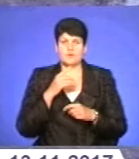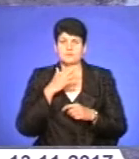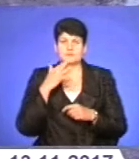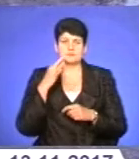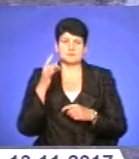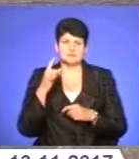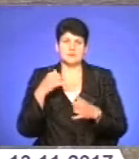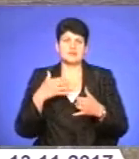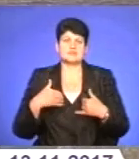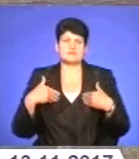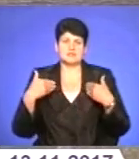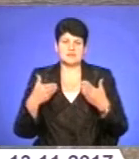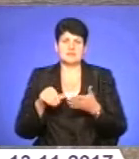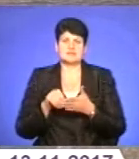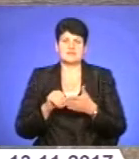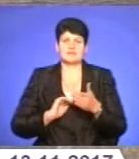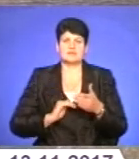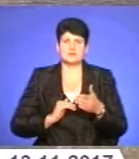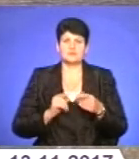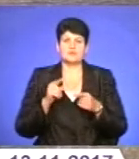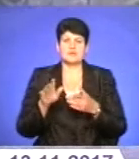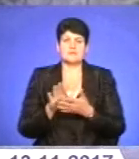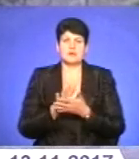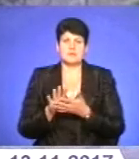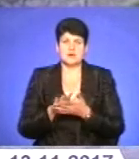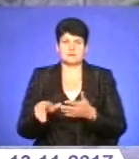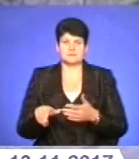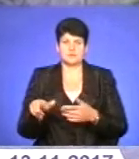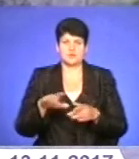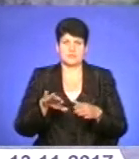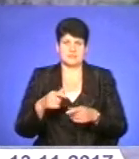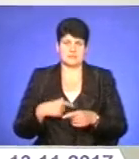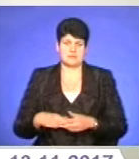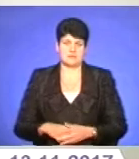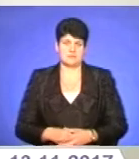неодноразово зверталися до представників агрофірм, аби ті прибирали автошляхи після себе.